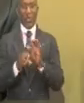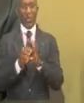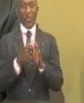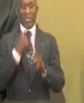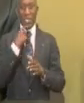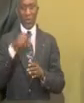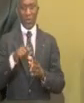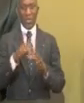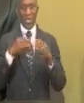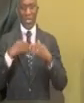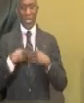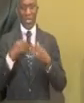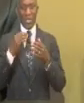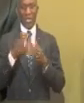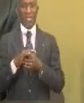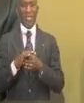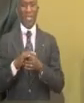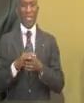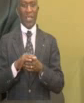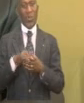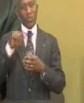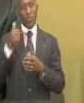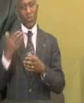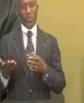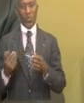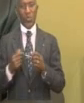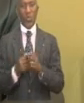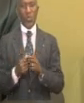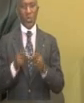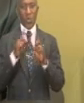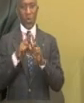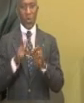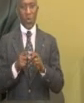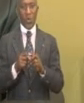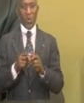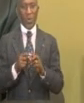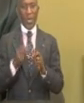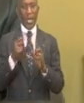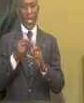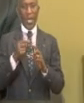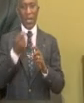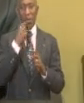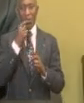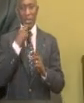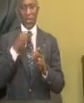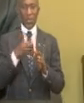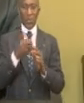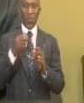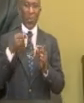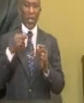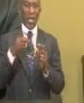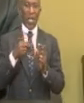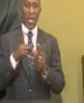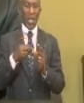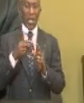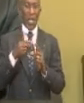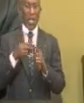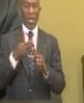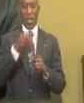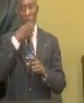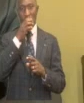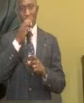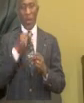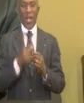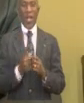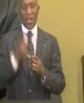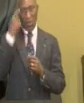prix des biens de consommation de première nécessité sur les marchés de la province. Aussi, le Conseil salue le concours